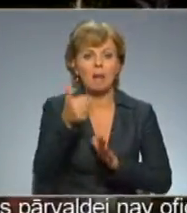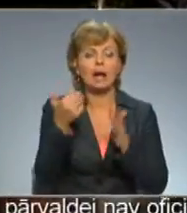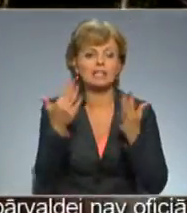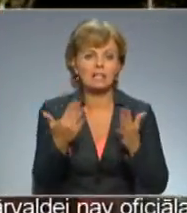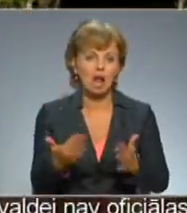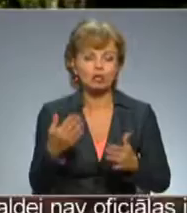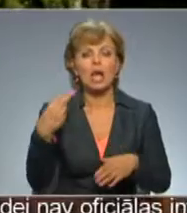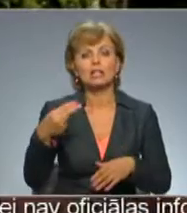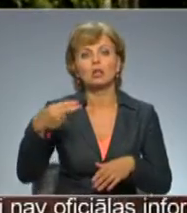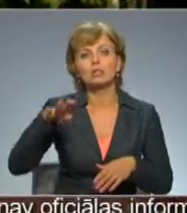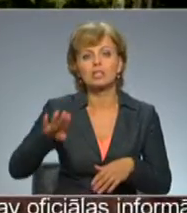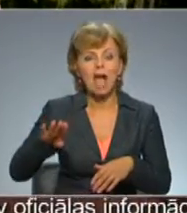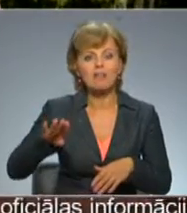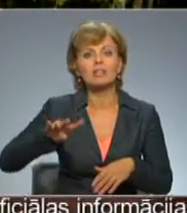rezultāts